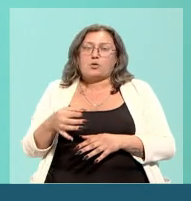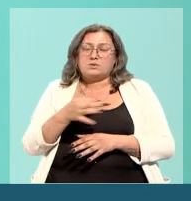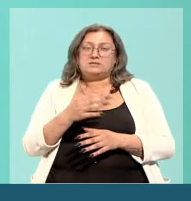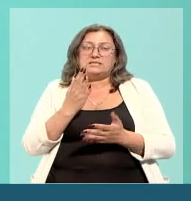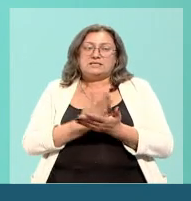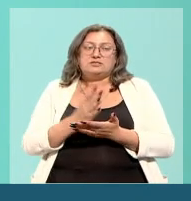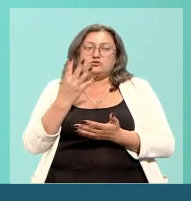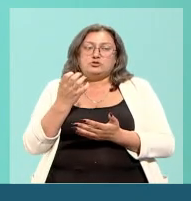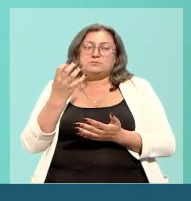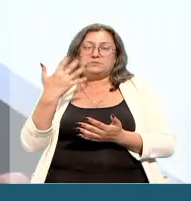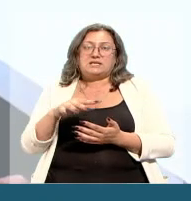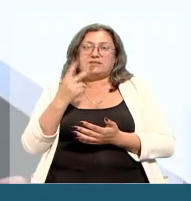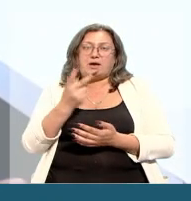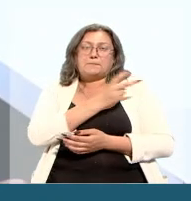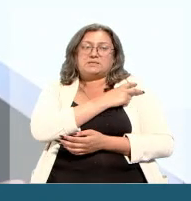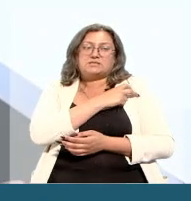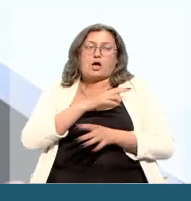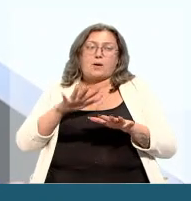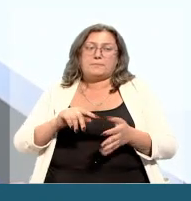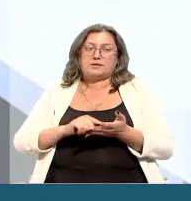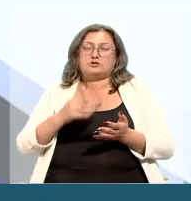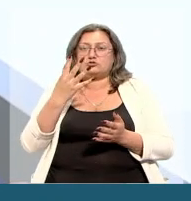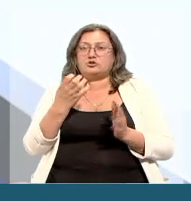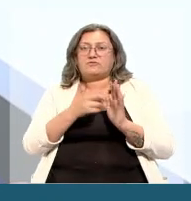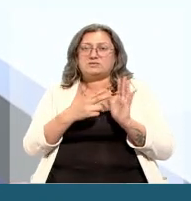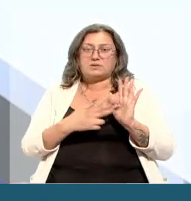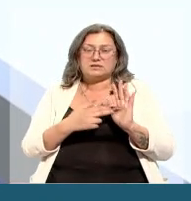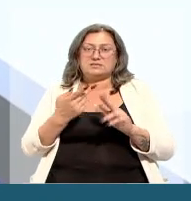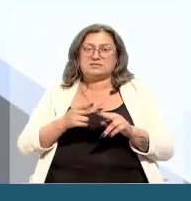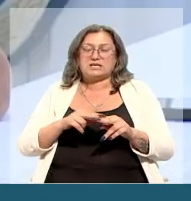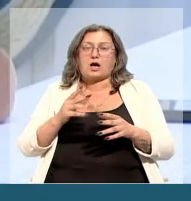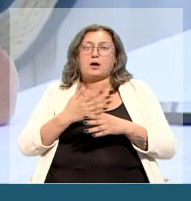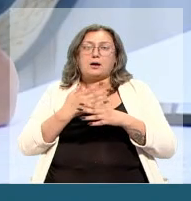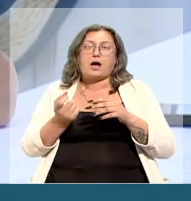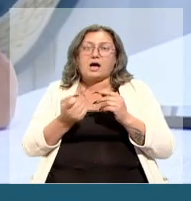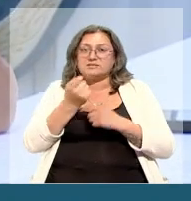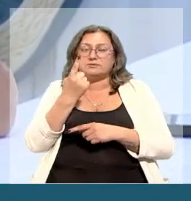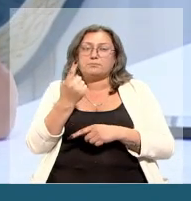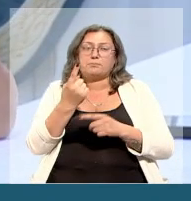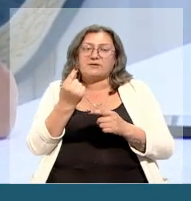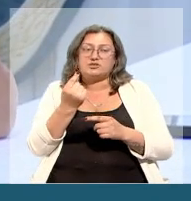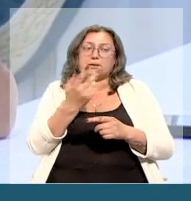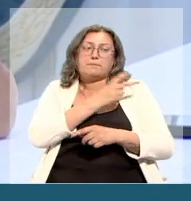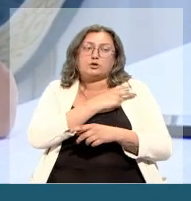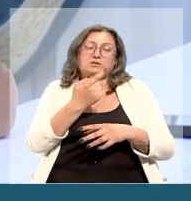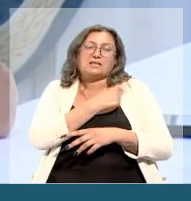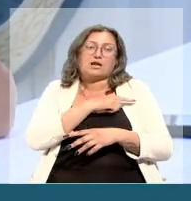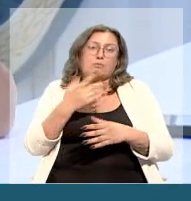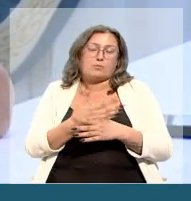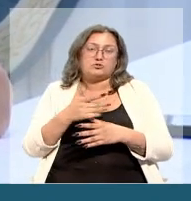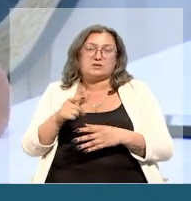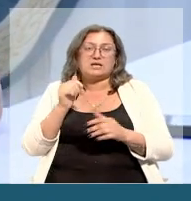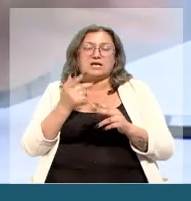области действуют 452 медицинских объекта, 418 из которых оказывают первичную медико-санитарную помощь. Один